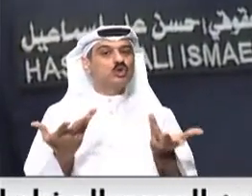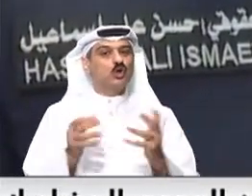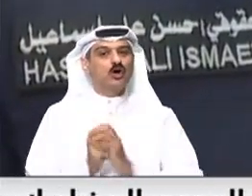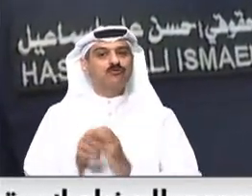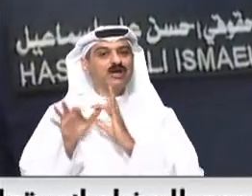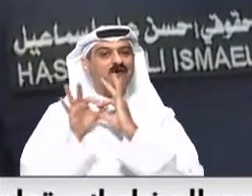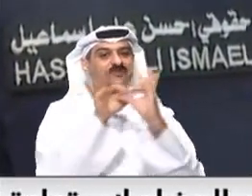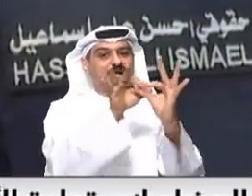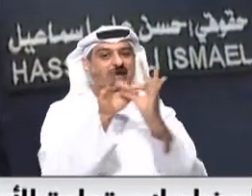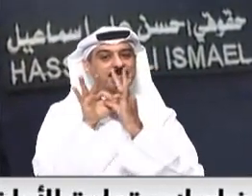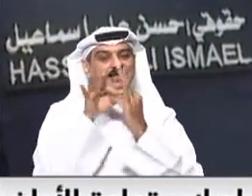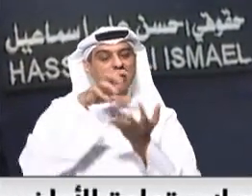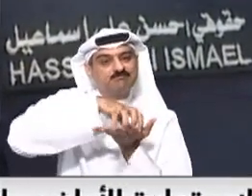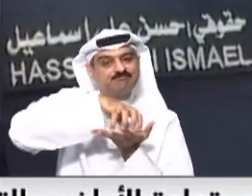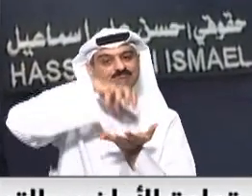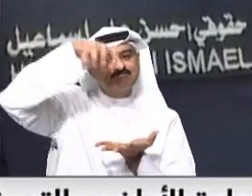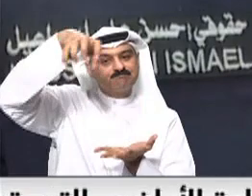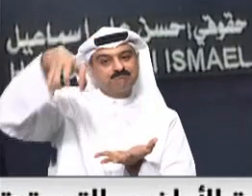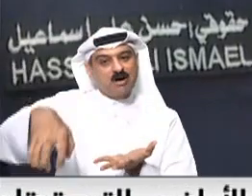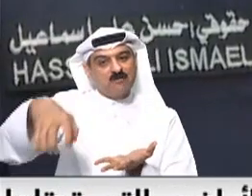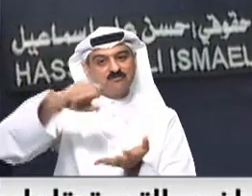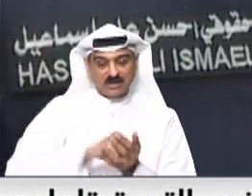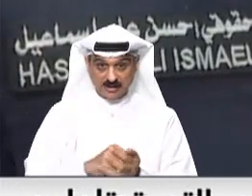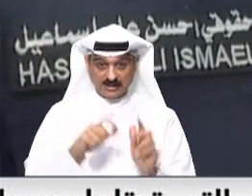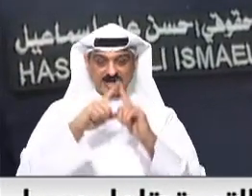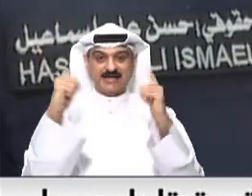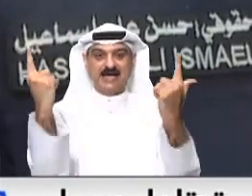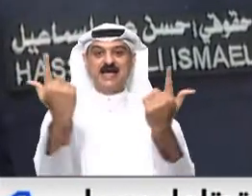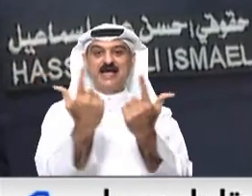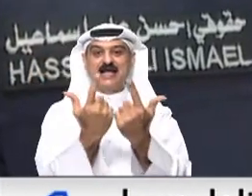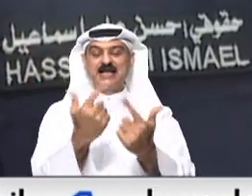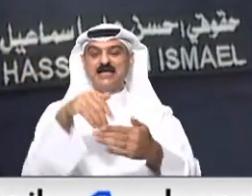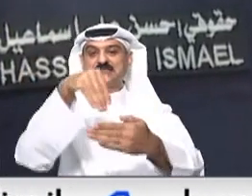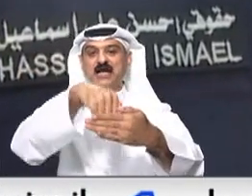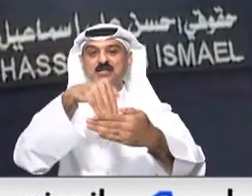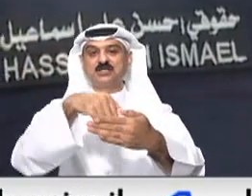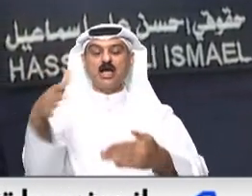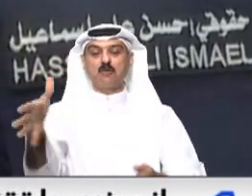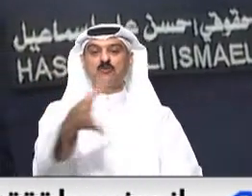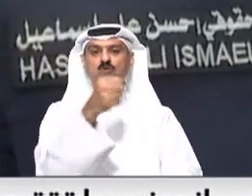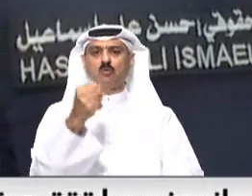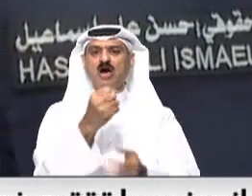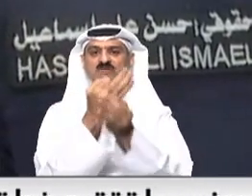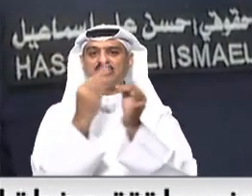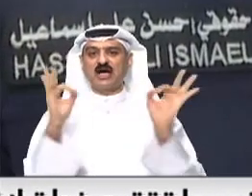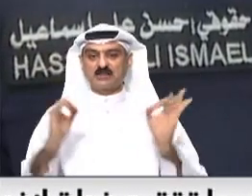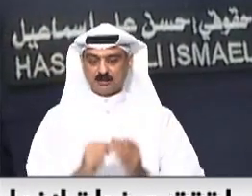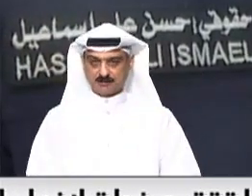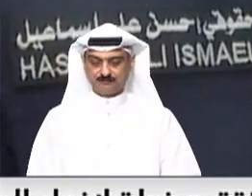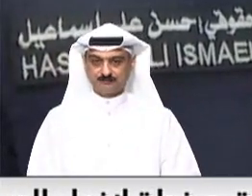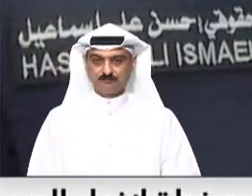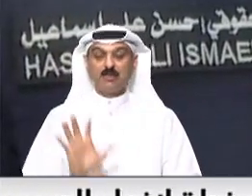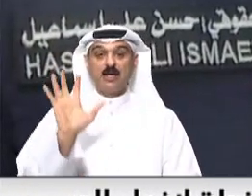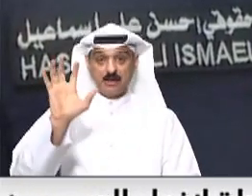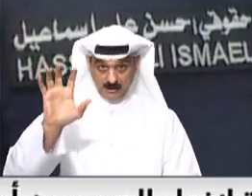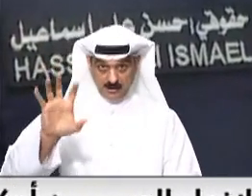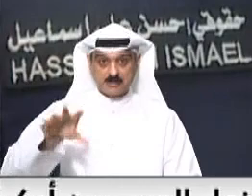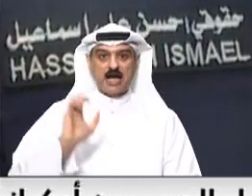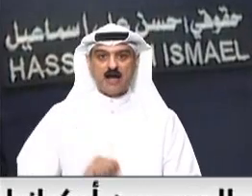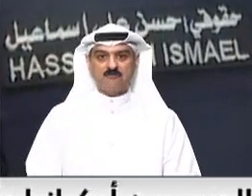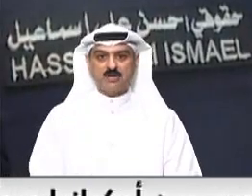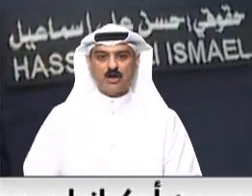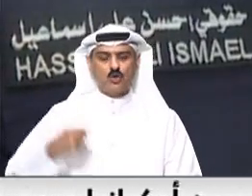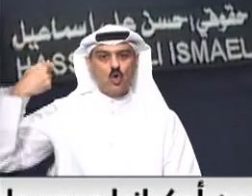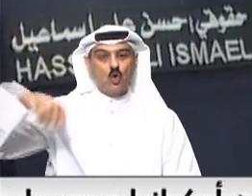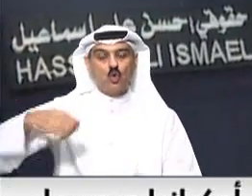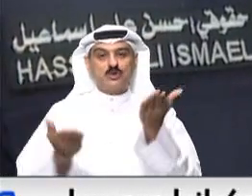معكم في عملية نقل الصناديق من إدارة شؤون الانتخابات إلى اللجان الانتخابية في جميع محافظات الدولة؟ طبعا يتم التنسيق مع الإخوان في وزارة